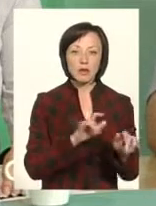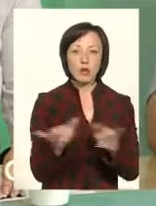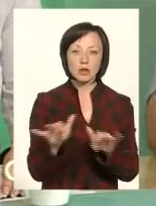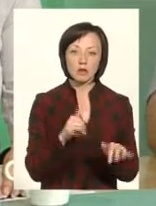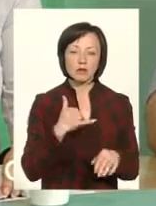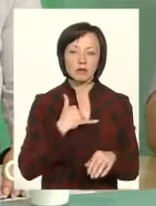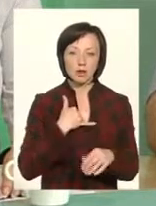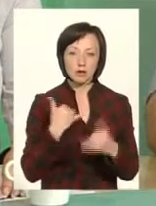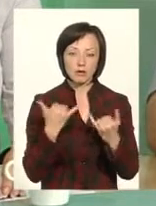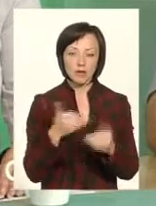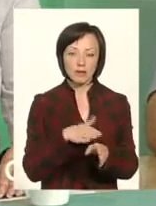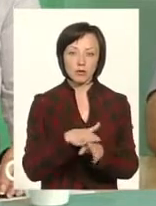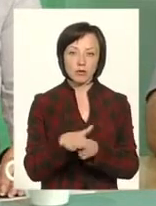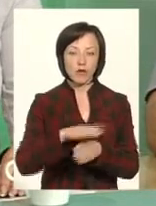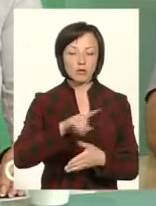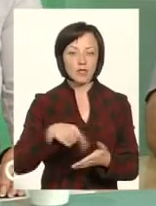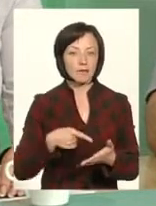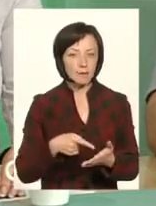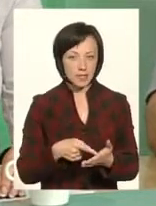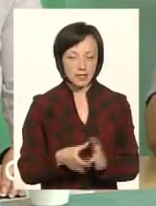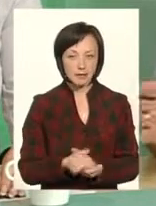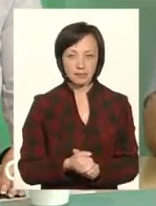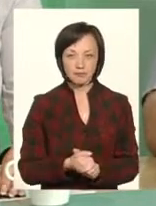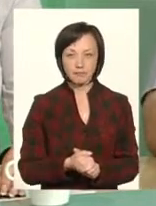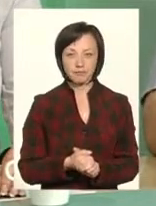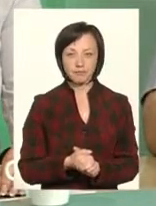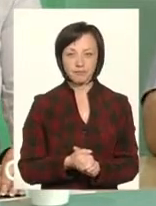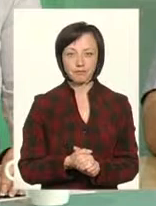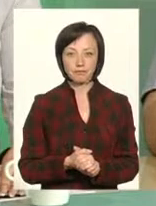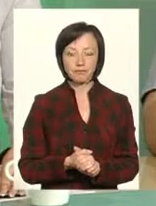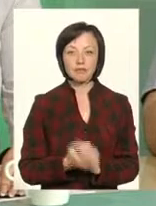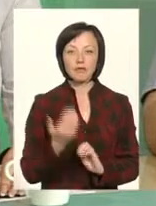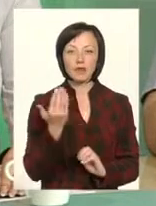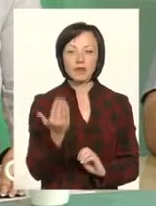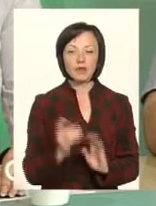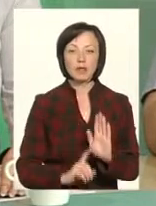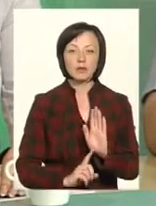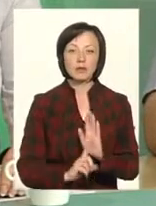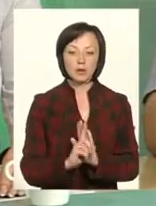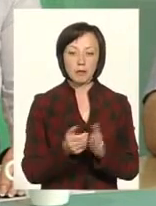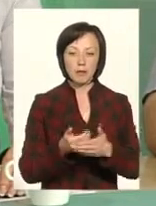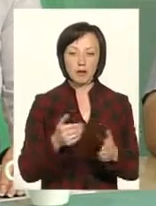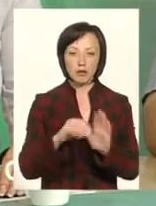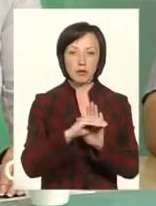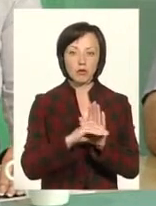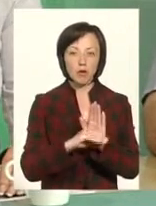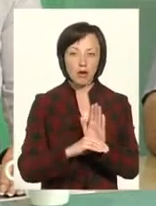в нас сьогодні відбуваються в місті. Ви на початку передачі